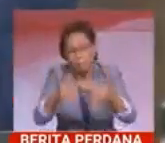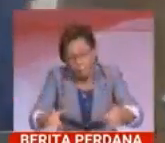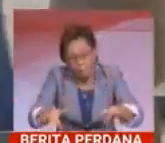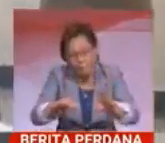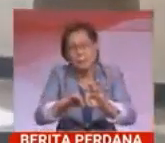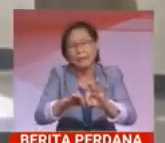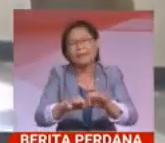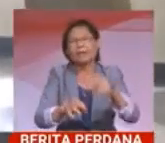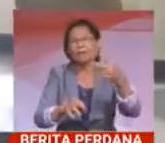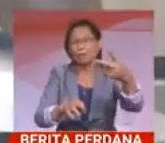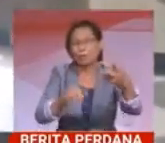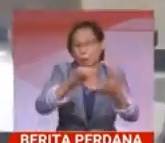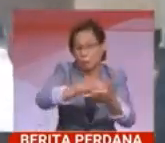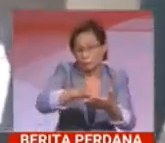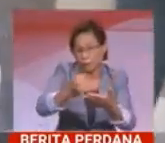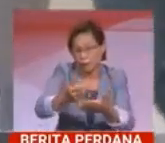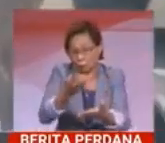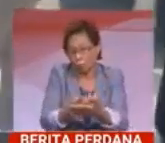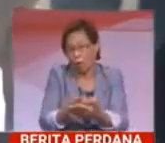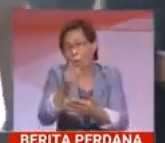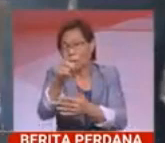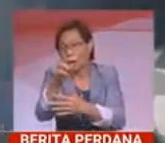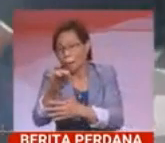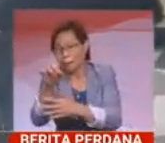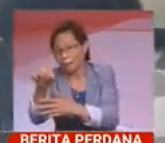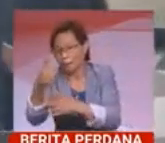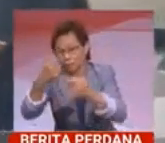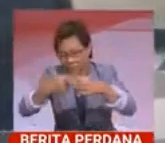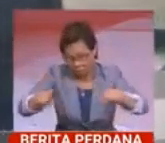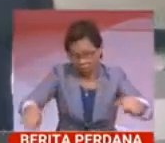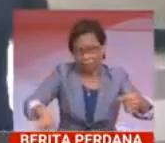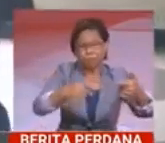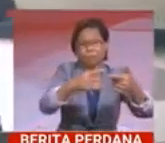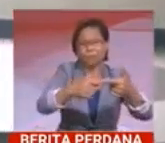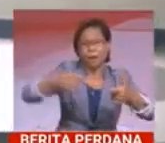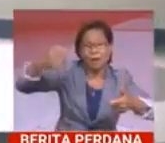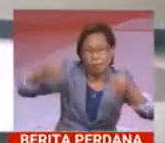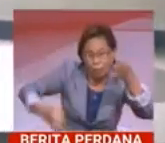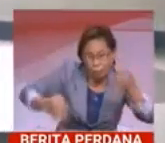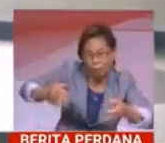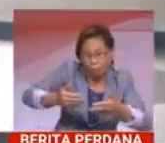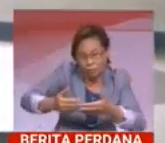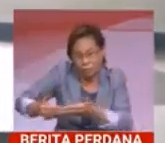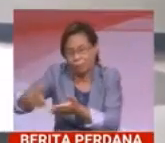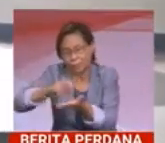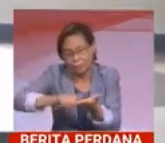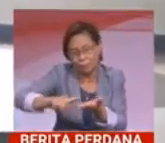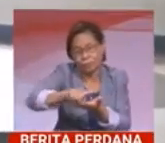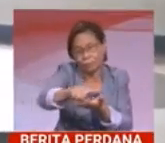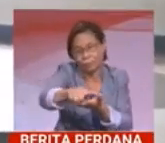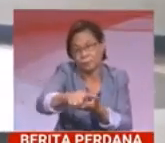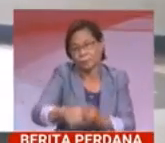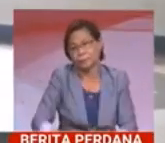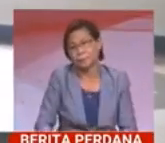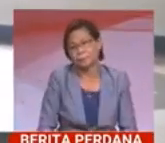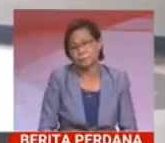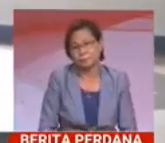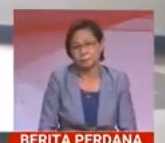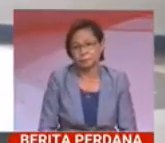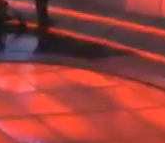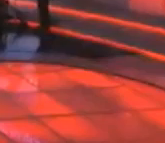antaranya dua penyata keuangan won mtb yang berbeza perbicaraan tersambung minggu hadapan